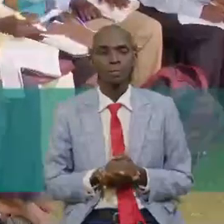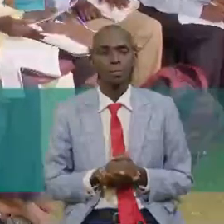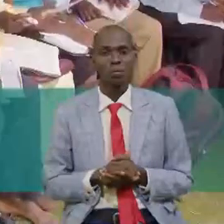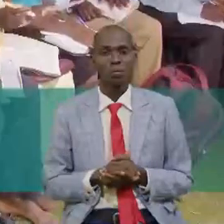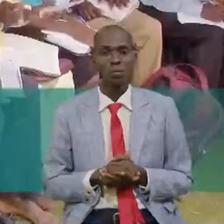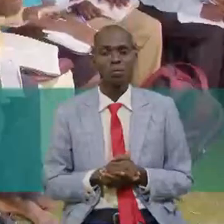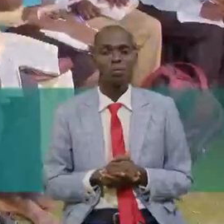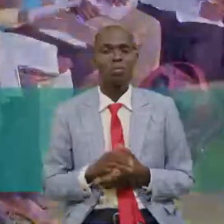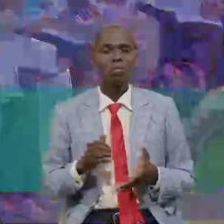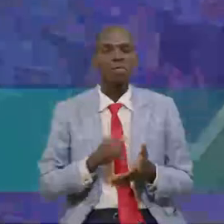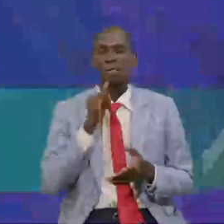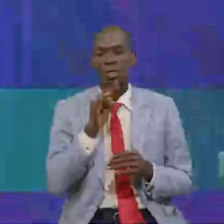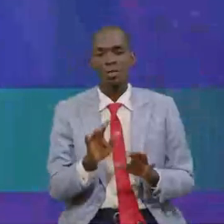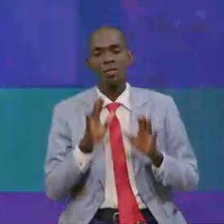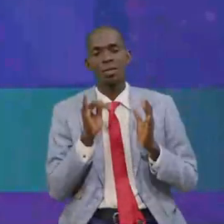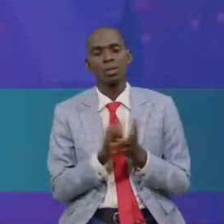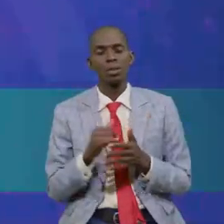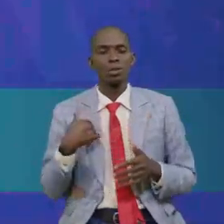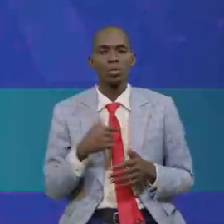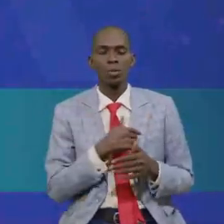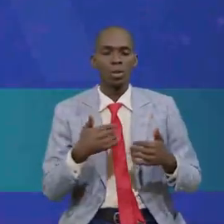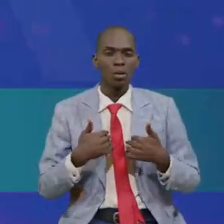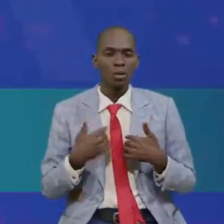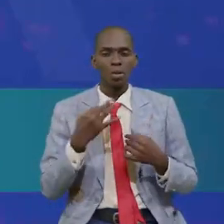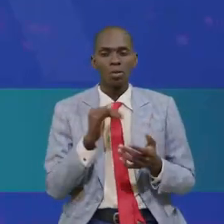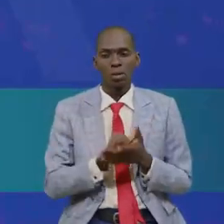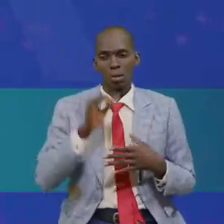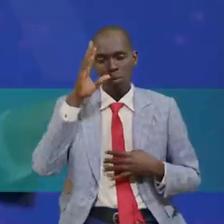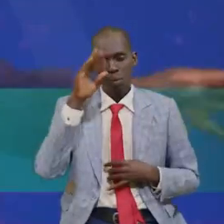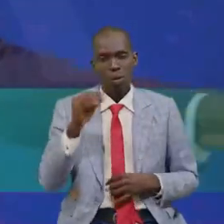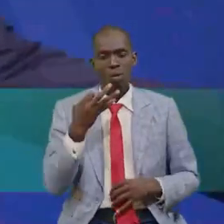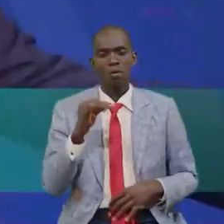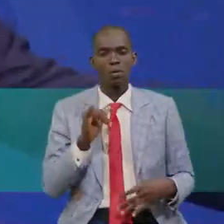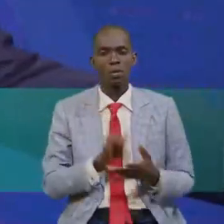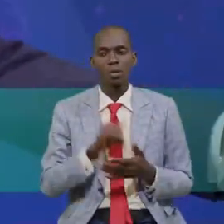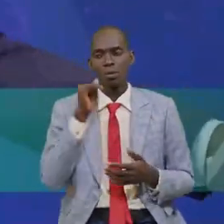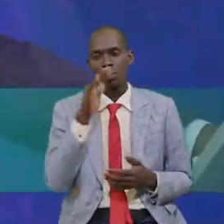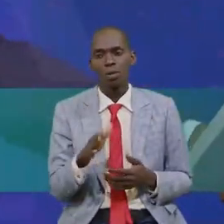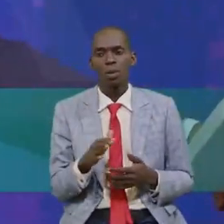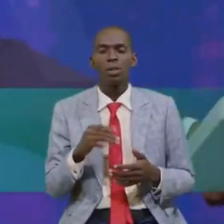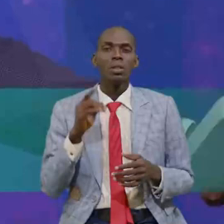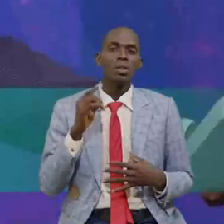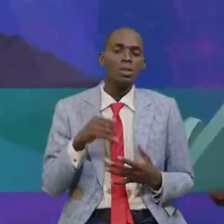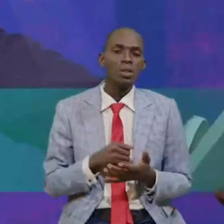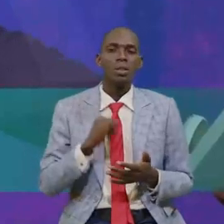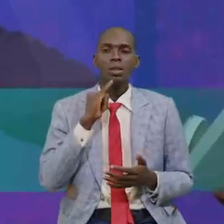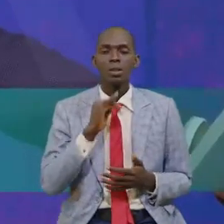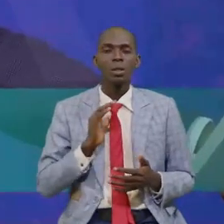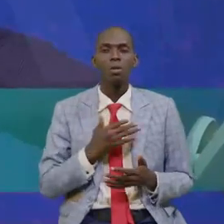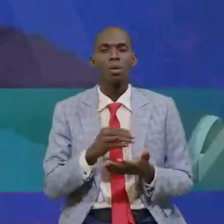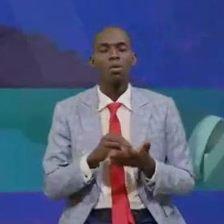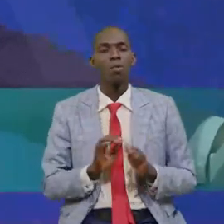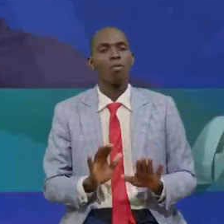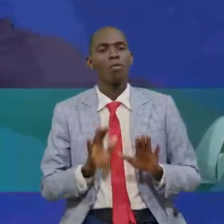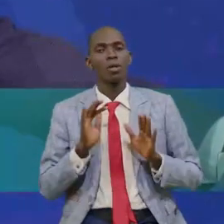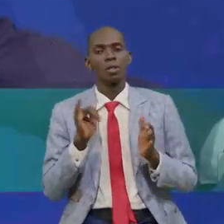part. C'est la peur que nous avons. Tel homme, de telle femme. C'est notre propre peur